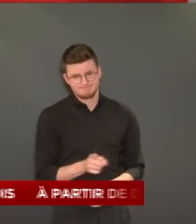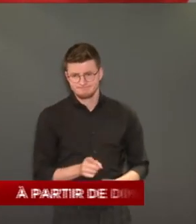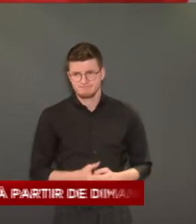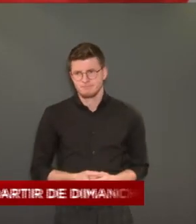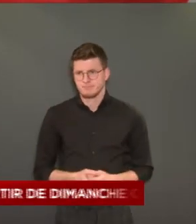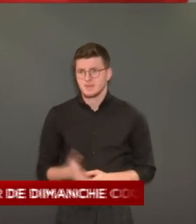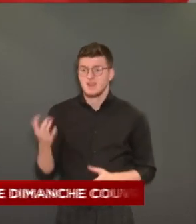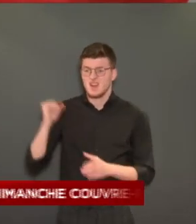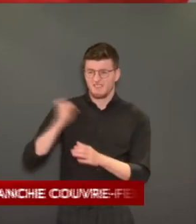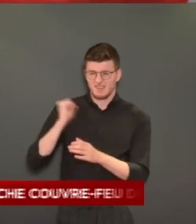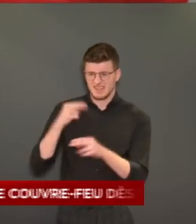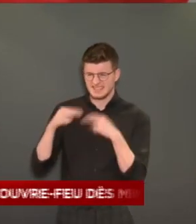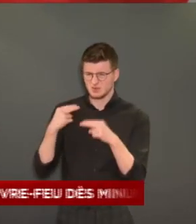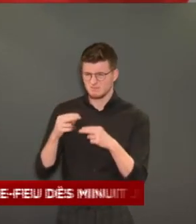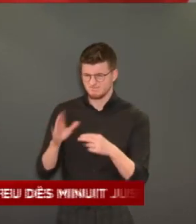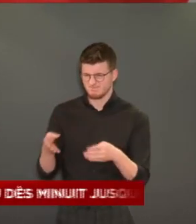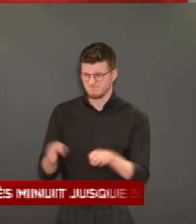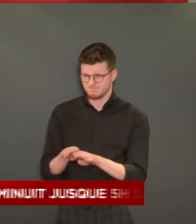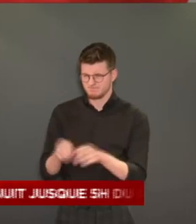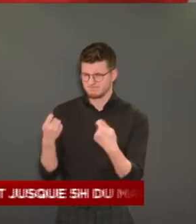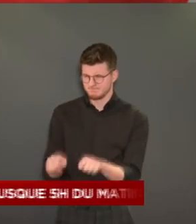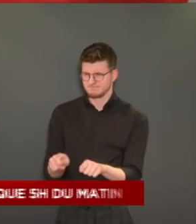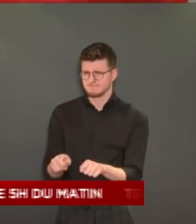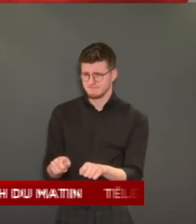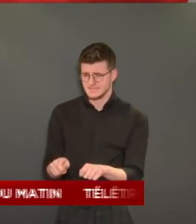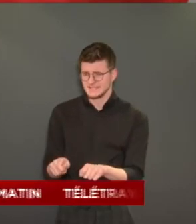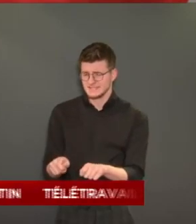Les cafés et les restaurants doivent fermer.